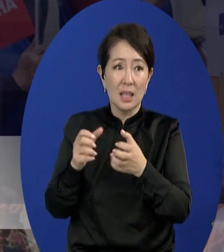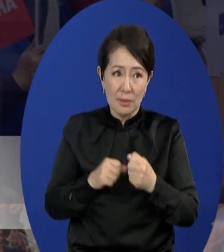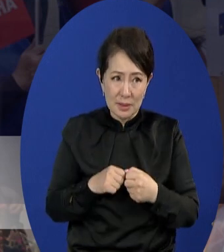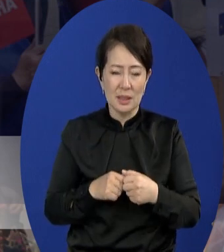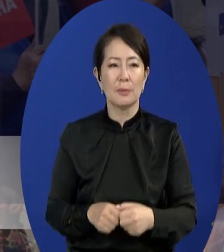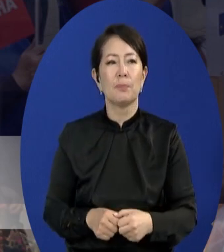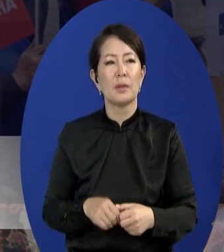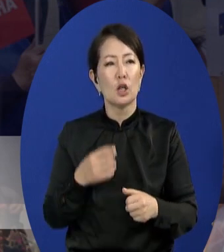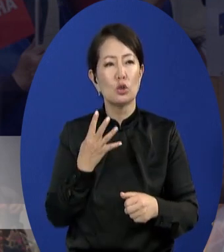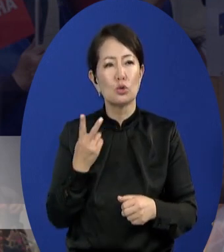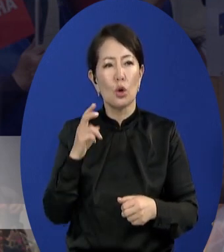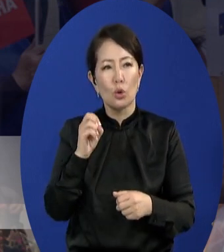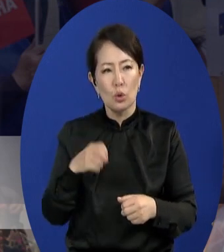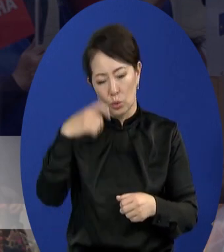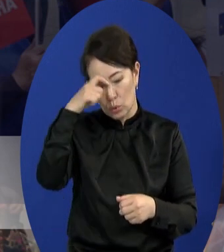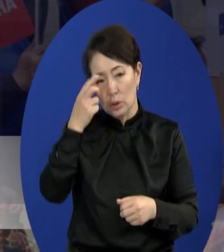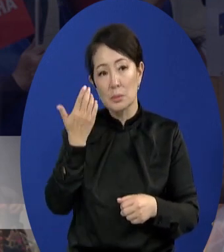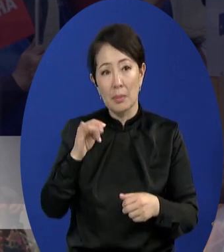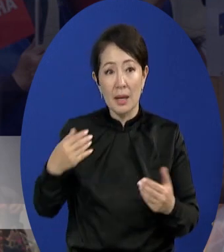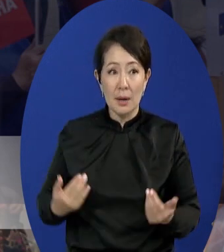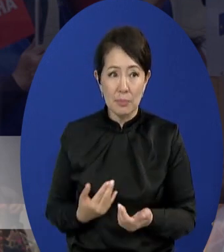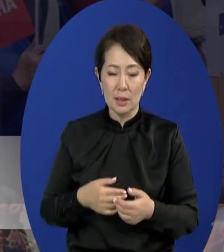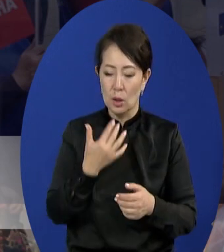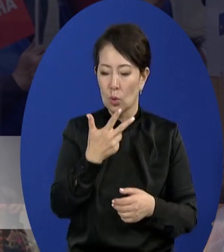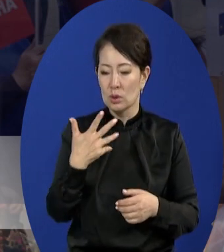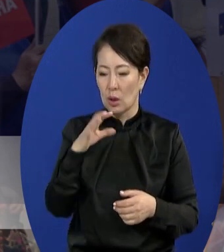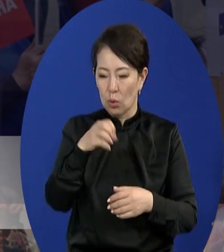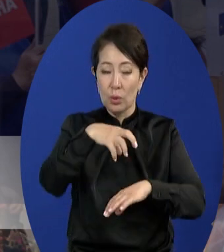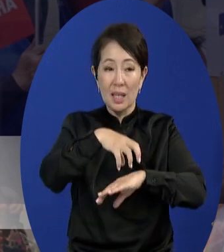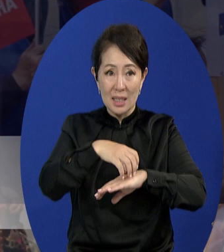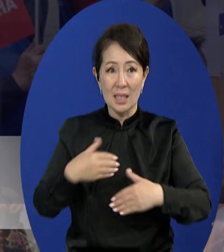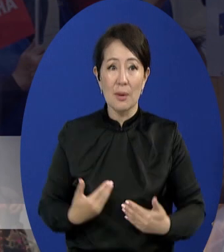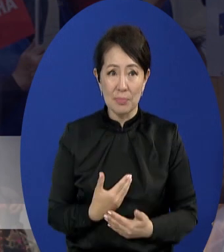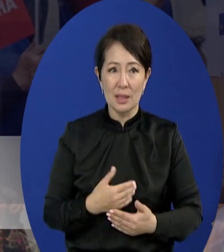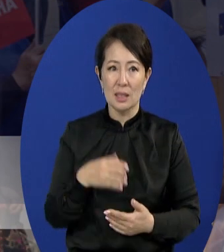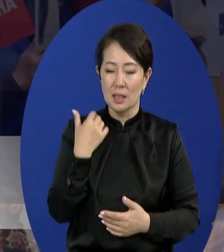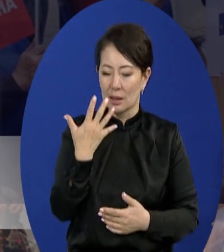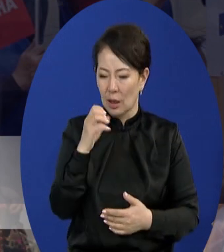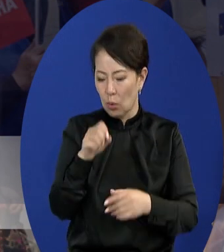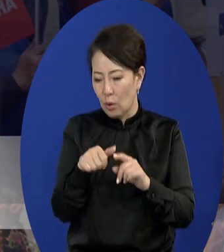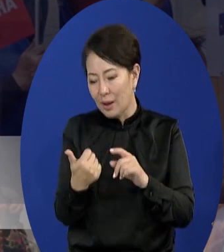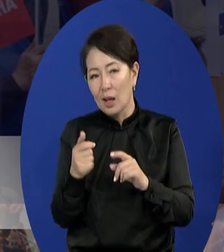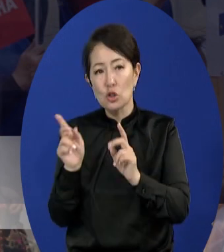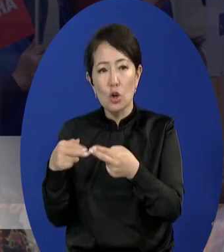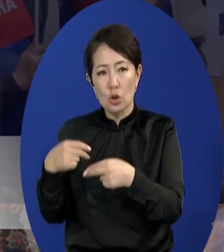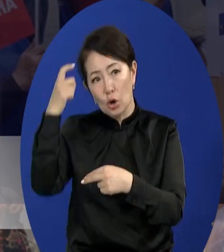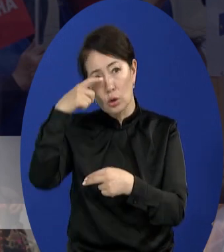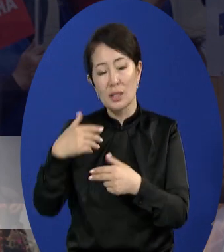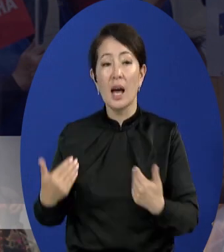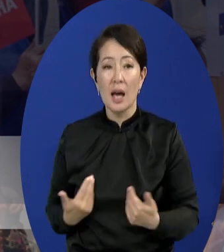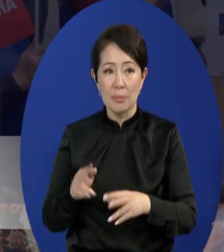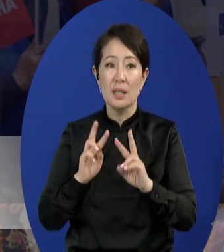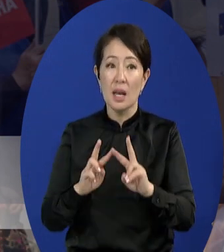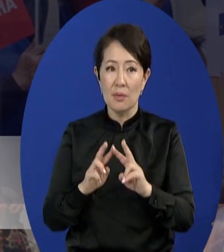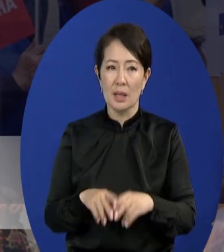гарсан. Харин 42% нь түрээсийн байранд амьдарч байгаа бол 35% нь гэрт амьдарч байна. 5% нь айлын хажуу хүрээ хүслэн амьдарсаар байгаа юм